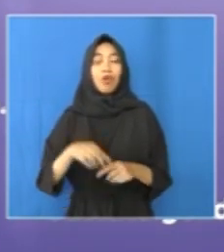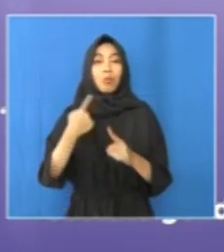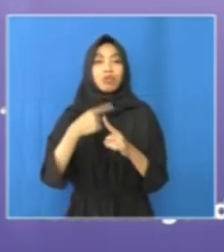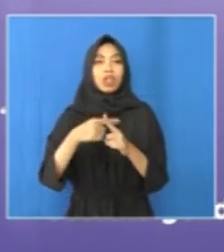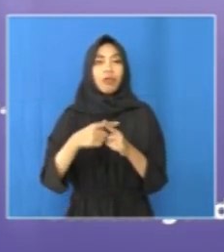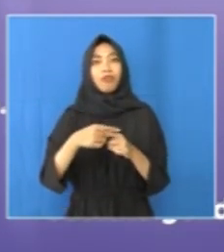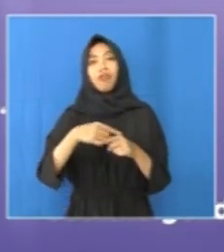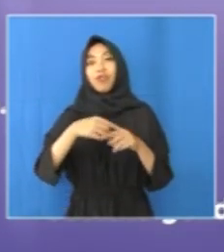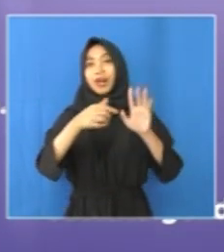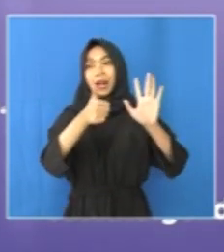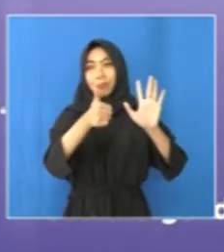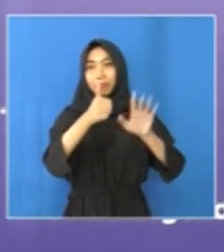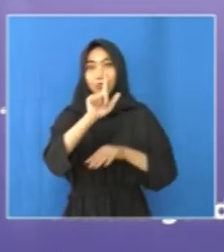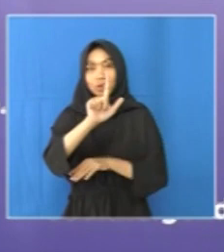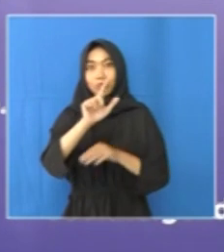19-6782-2002